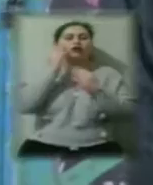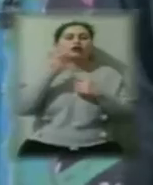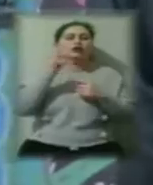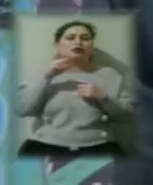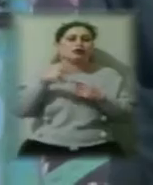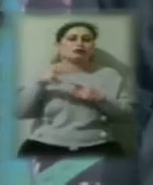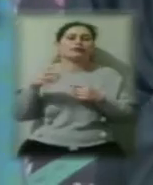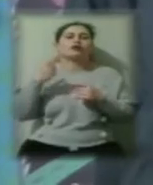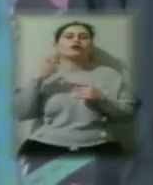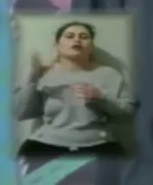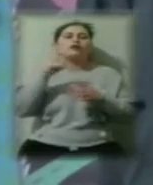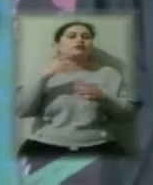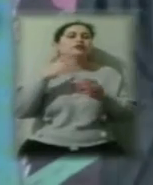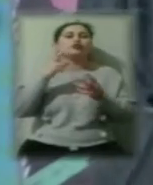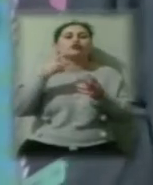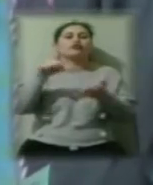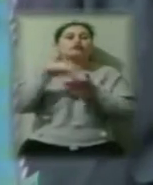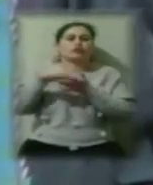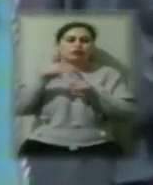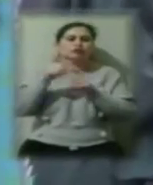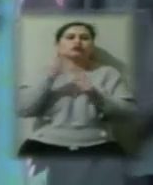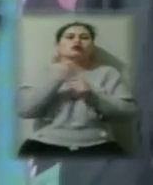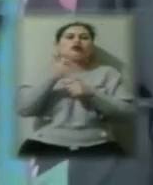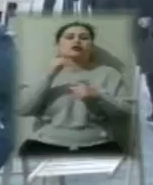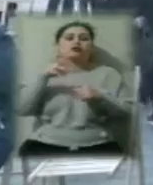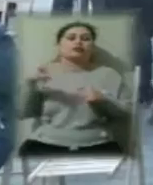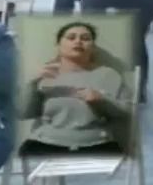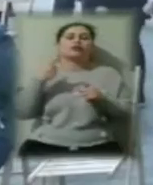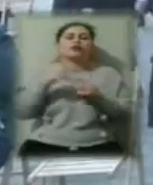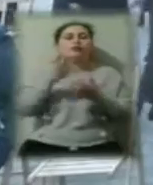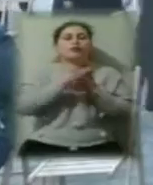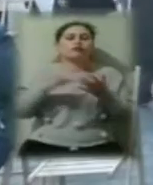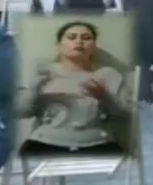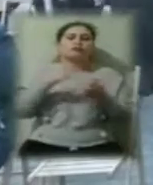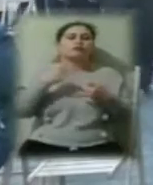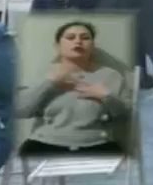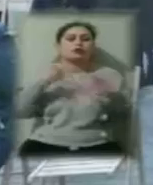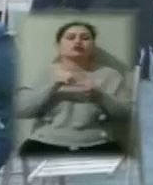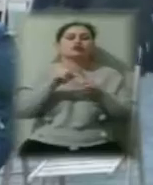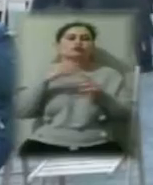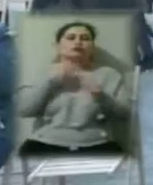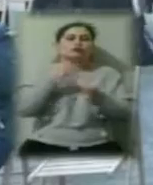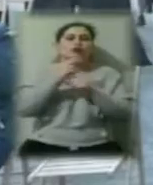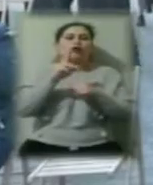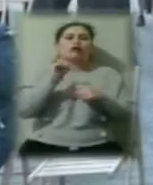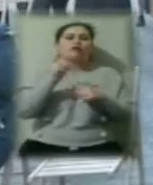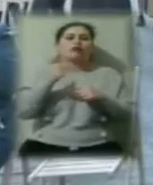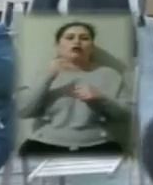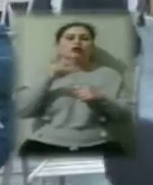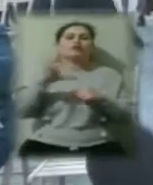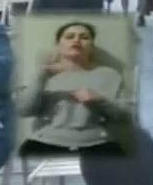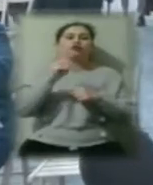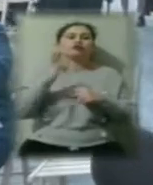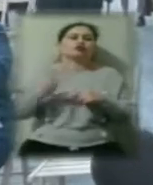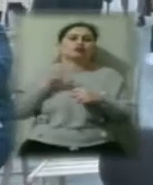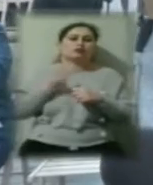виступаючим робили грим, і на протязі всього свята ми будемо також робити аквагрим всім бажаючим. Так,